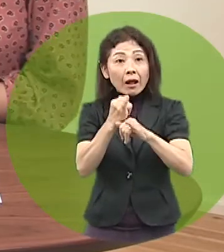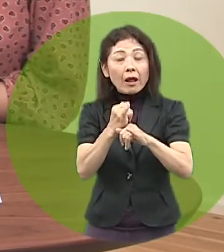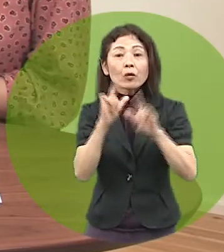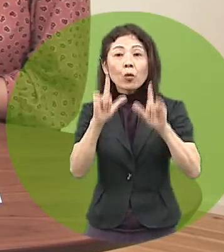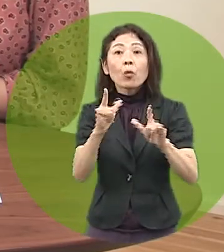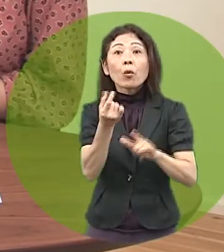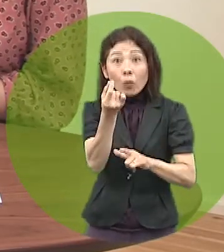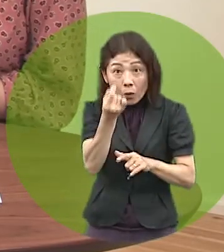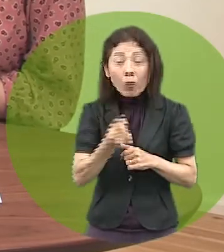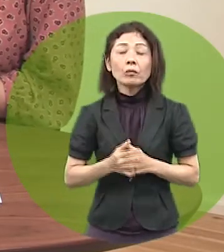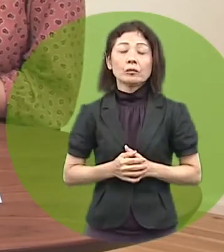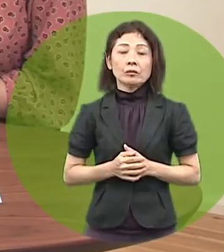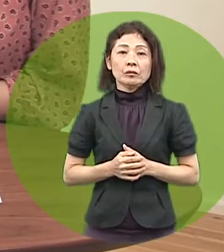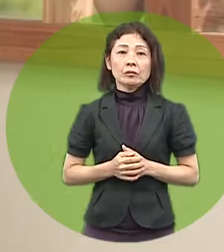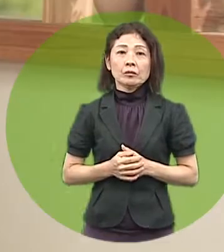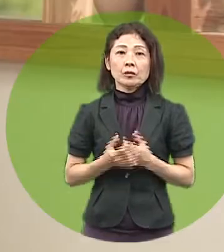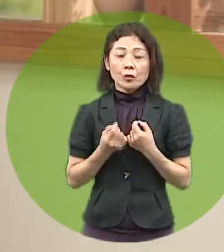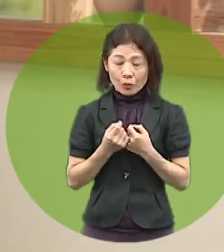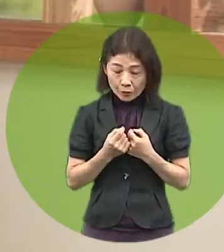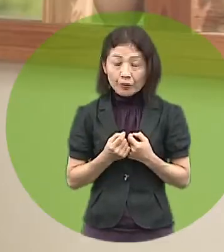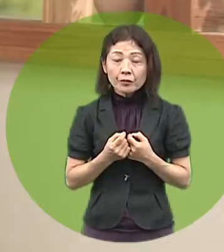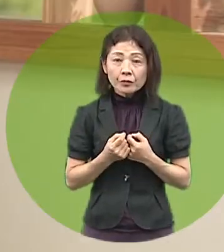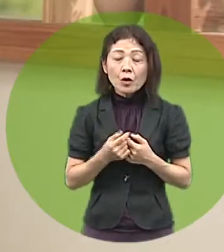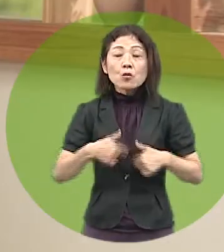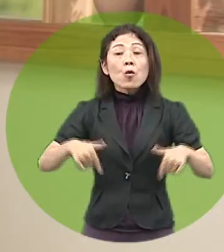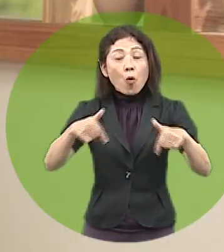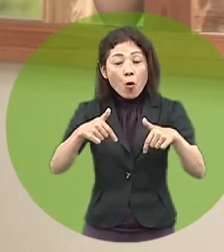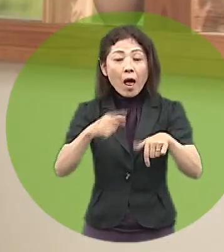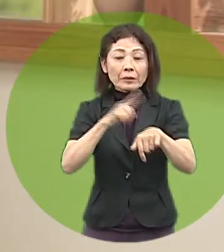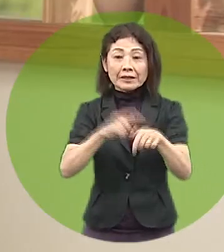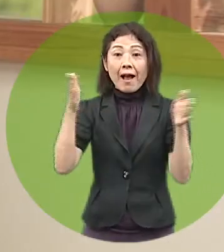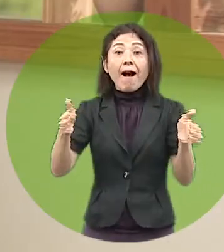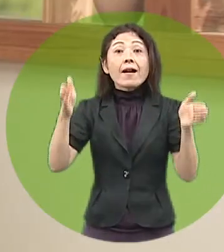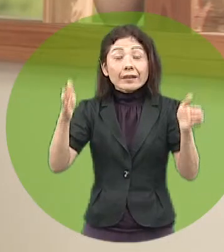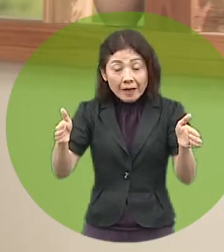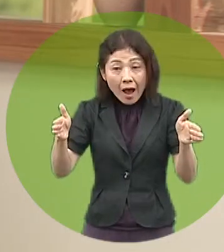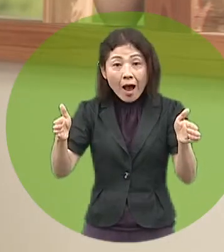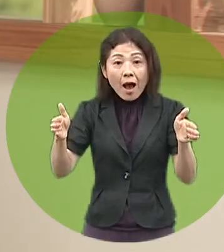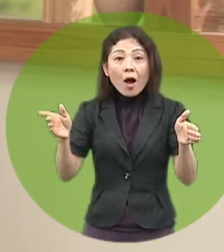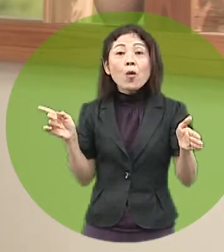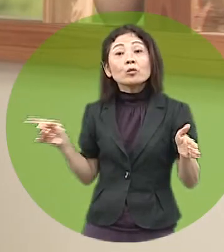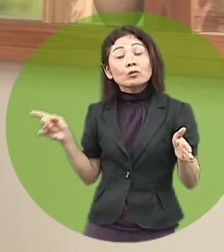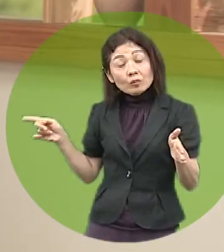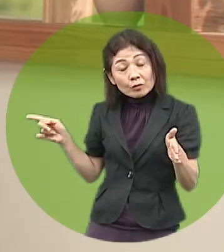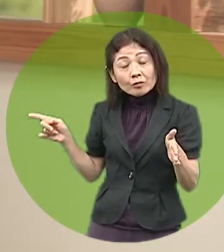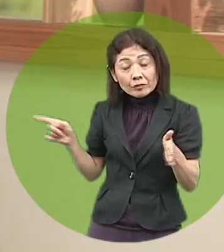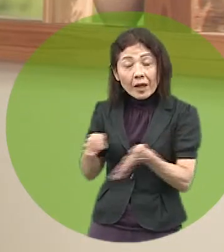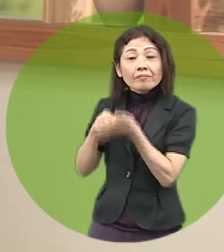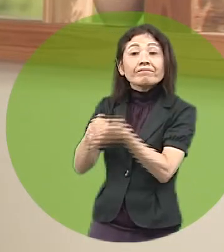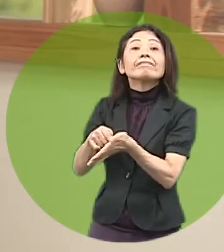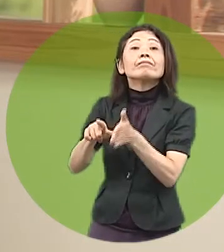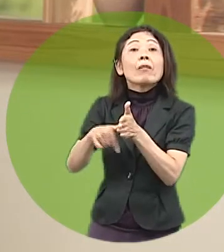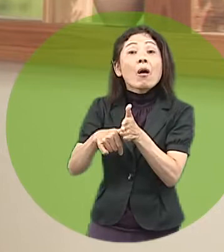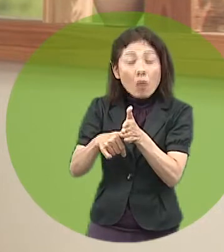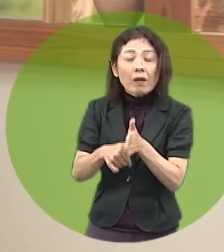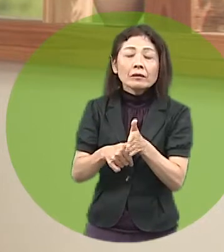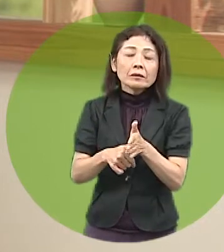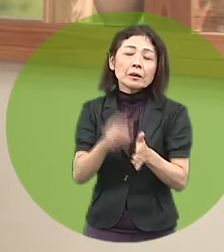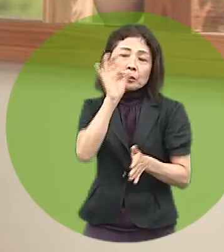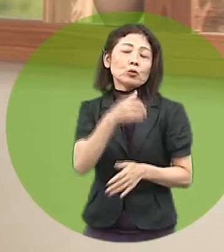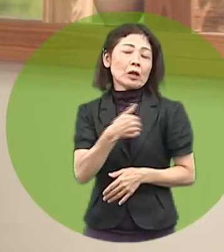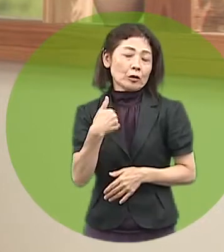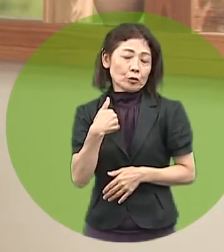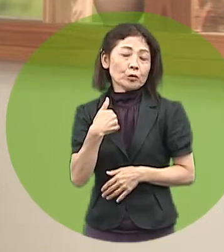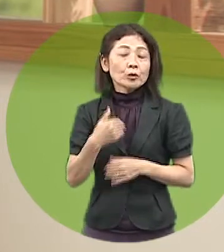されるんですよねはい大谷もの開催時間にご覧のホームページアクセスしていただければ御覧に